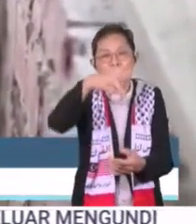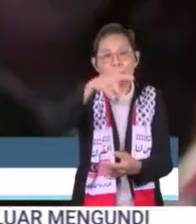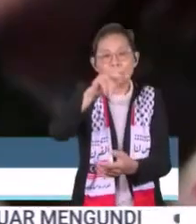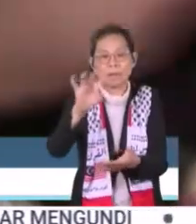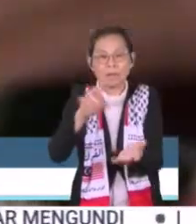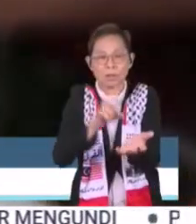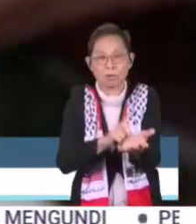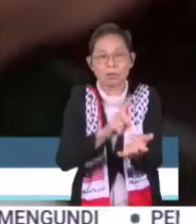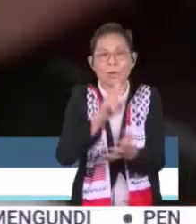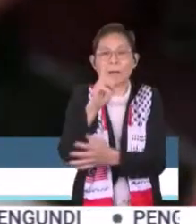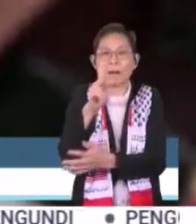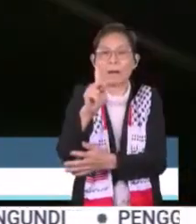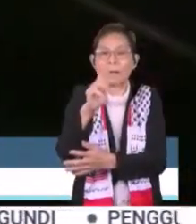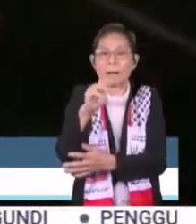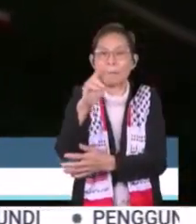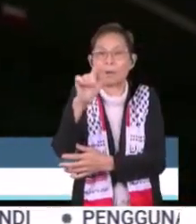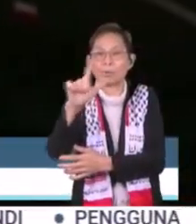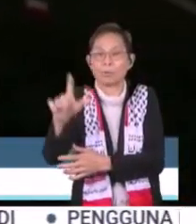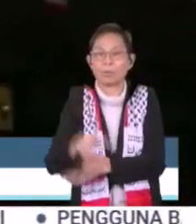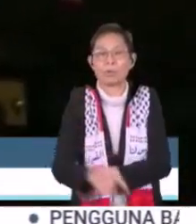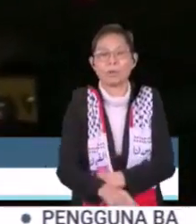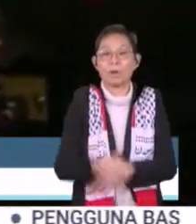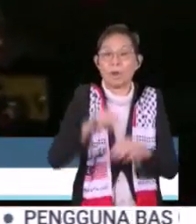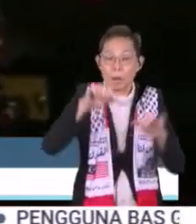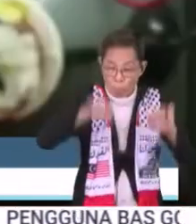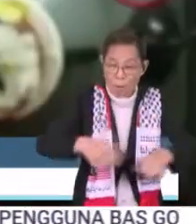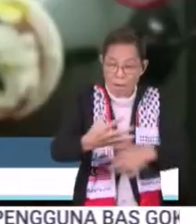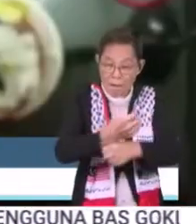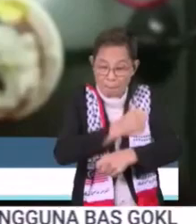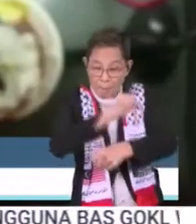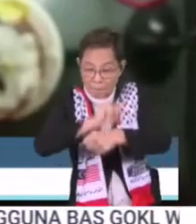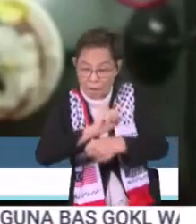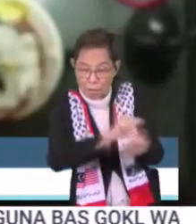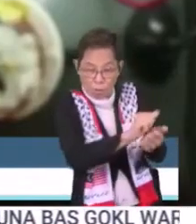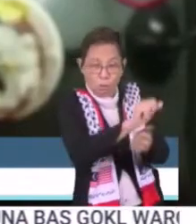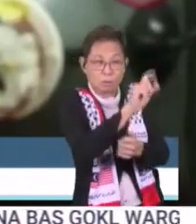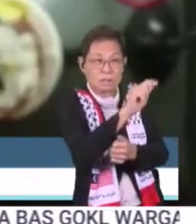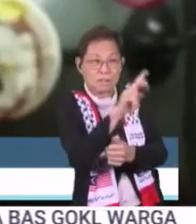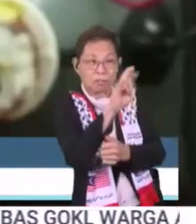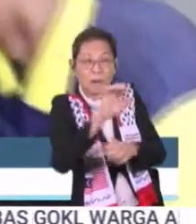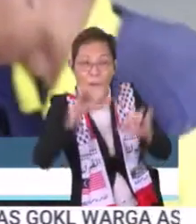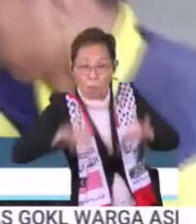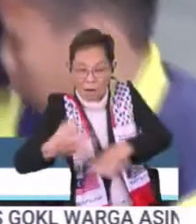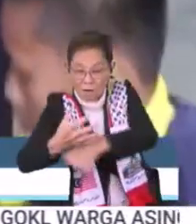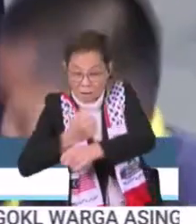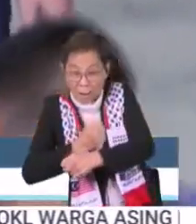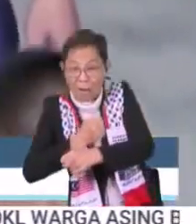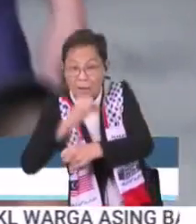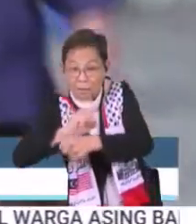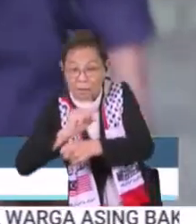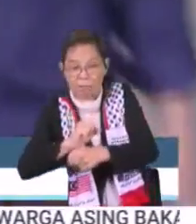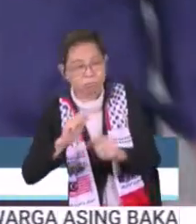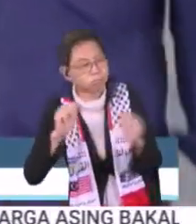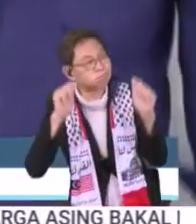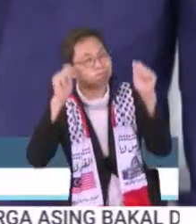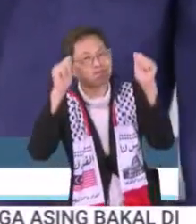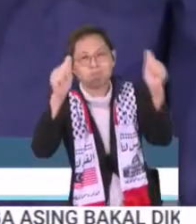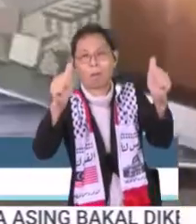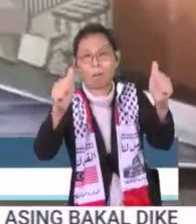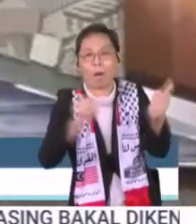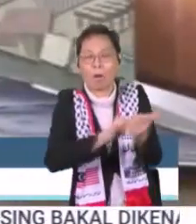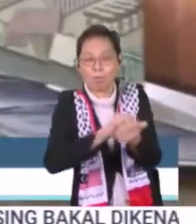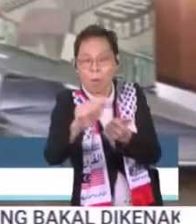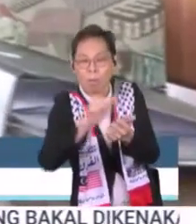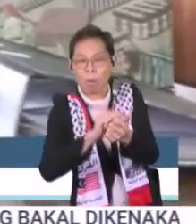Kamarul Azman Khamis berkata, nilai kebolehpasaran lulusan TVET ketika ini berada pada tahap yang sangat baik. Namun,